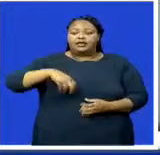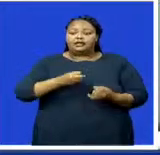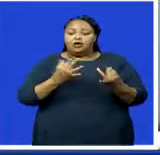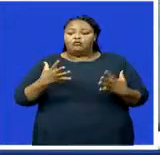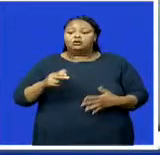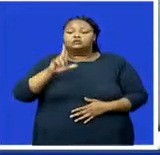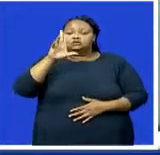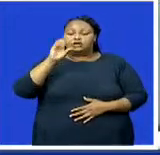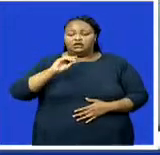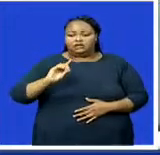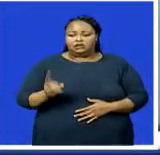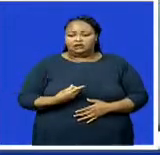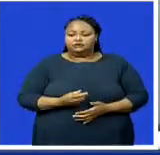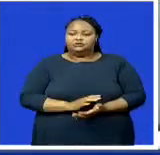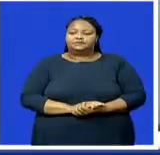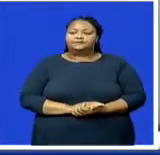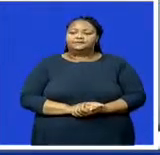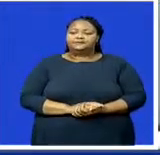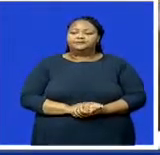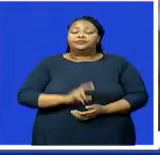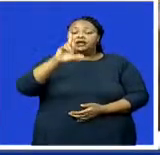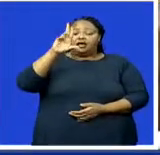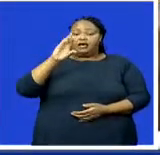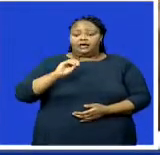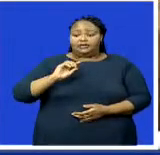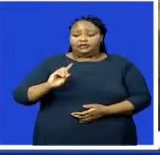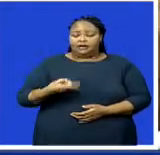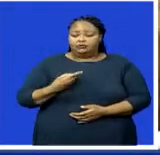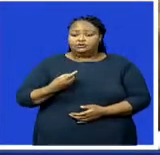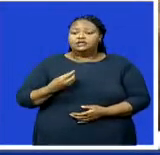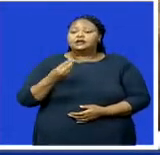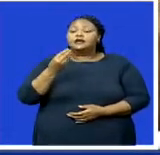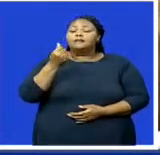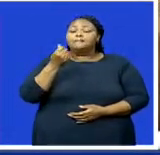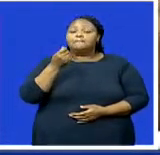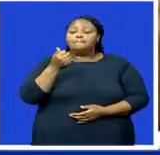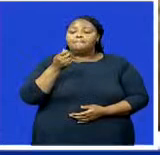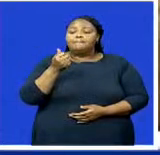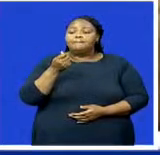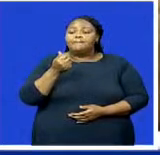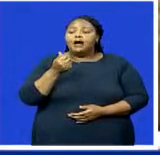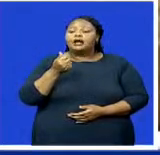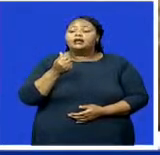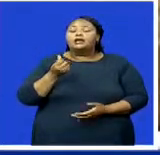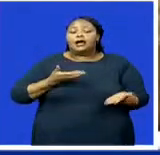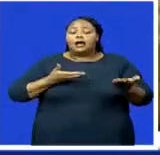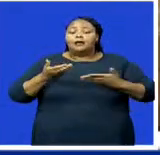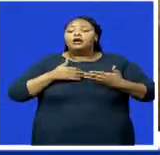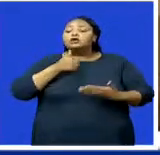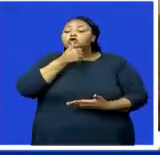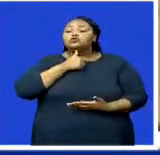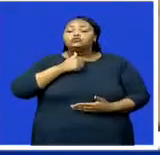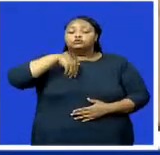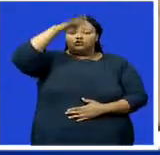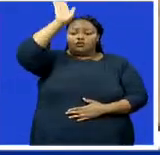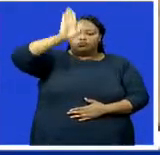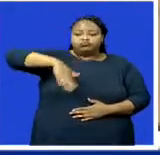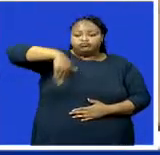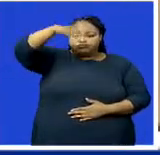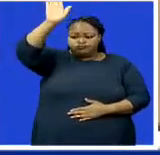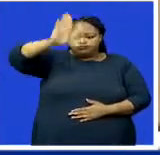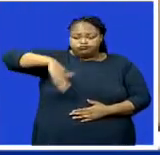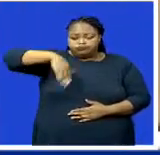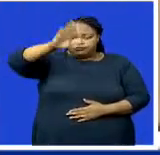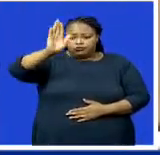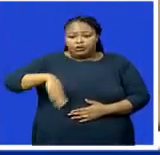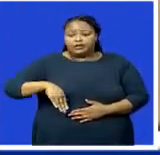Itingulungwane letisiphohlongo temalangeni imali lesetshenzisiwe inkampani yahulumende lebukete ekuchumana i-Eskom. Kupenda sikolo selibanga